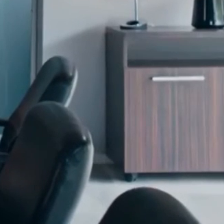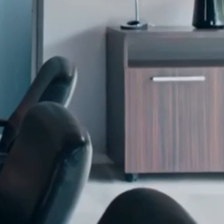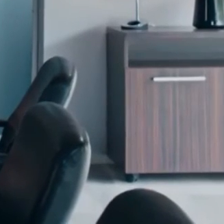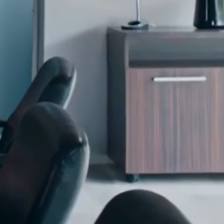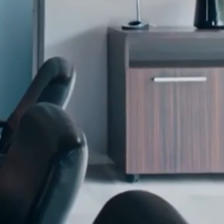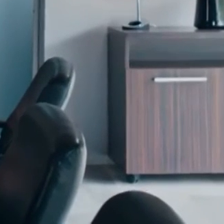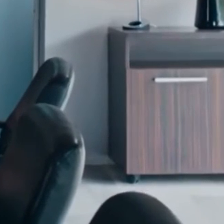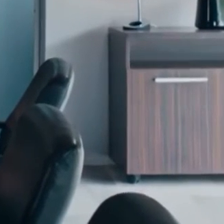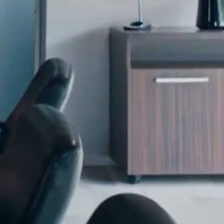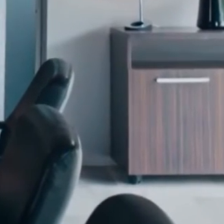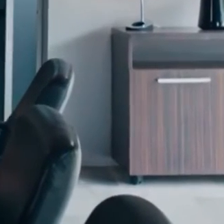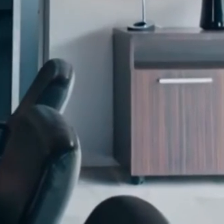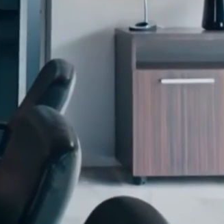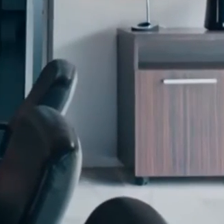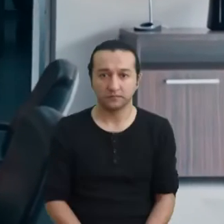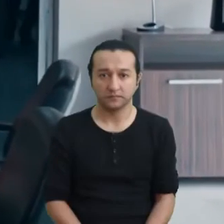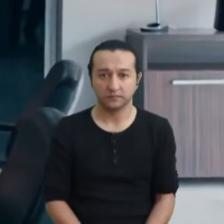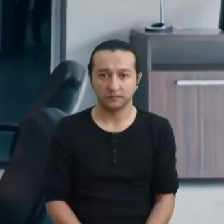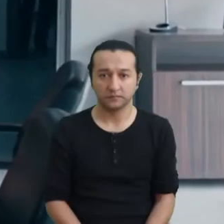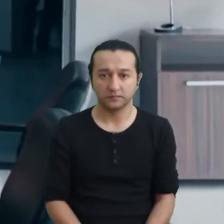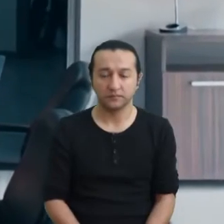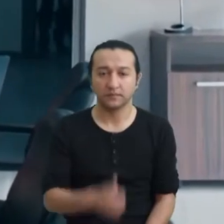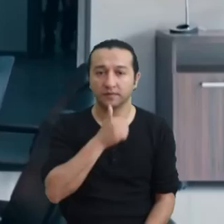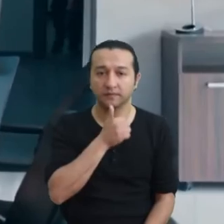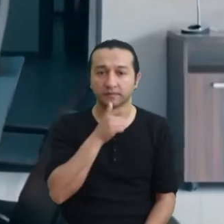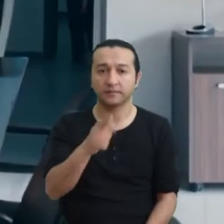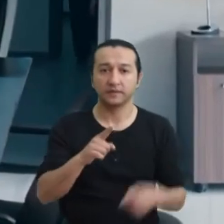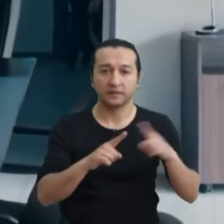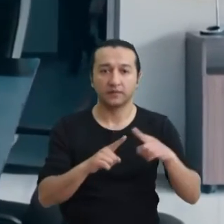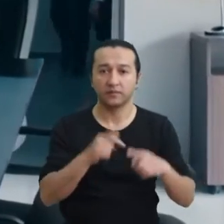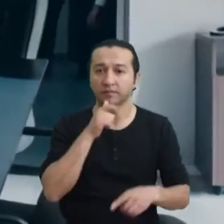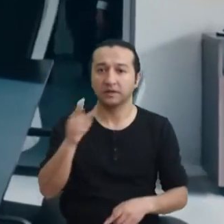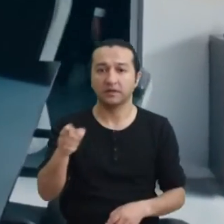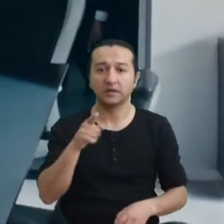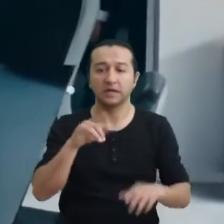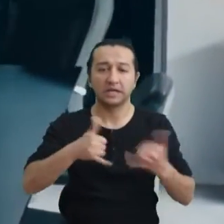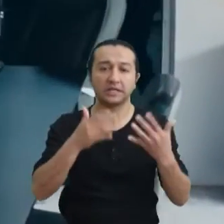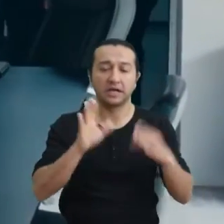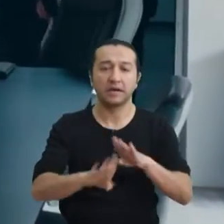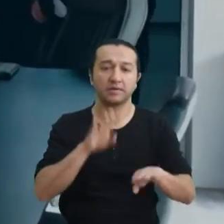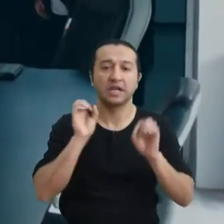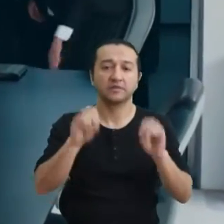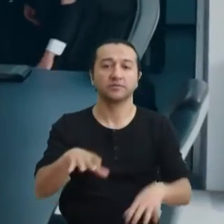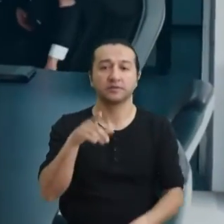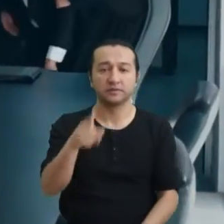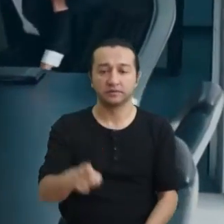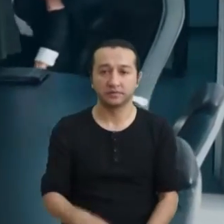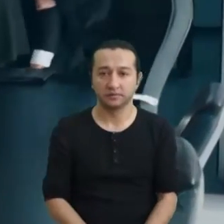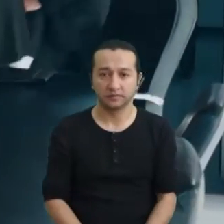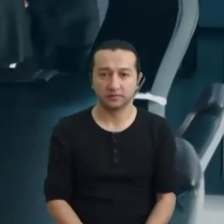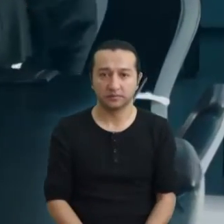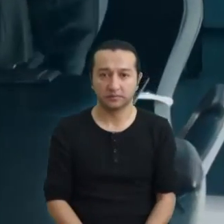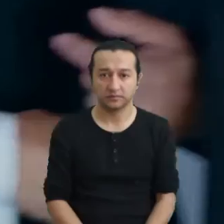karıştırıyor. Kapıya her zamanki gibi arkası dönük oturmuş. Efendim, Tayfun'u dövüp kapıya atmış. Ayağı fırladı. Arkadan iki kişi yürüyemeyen